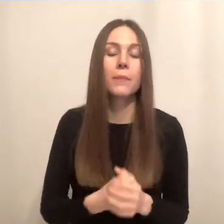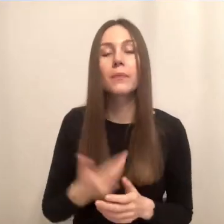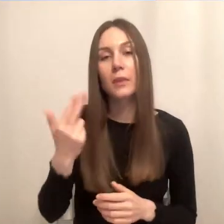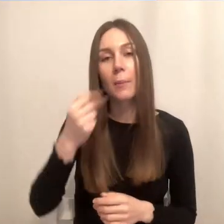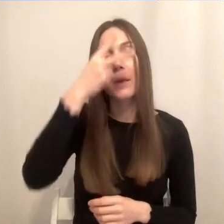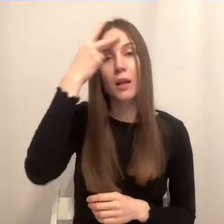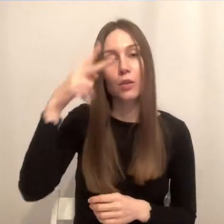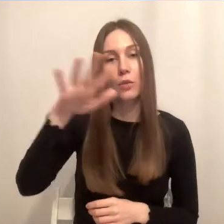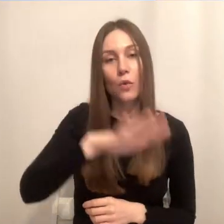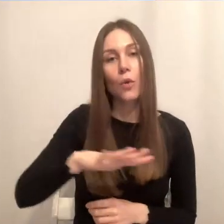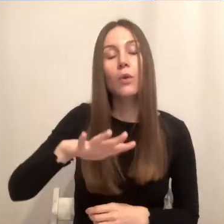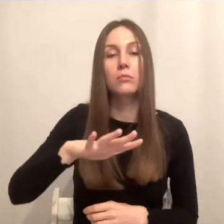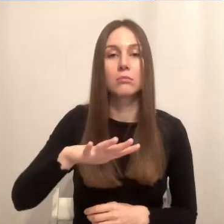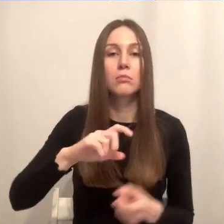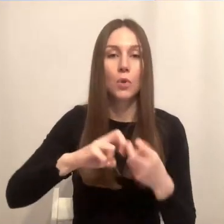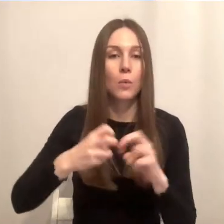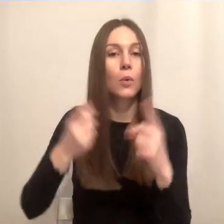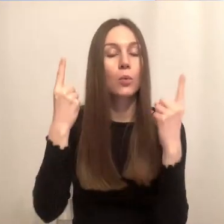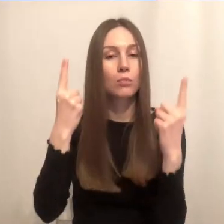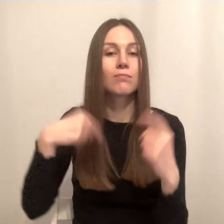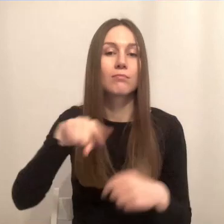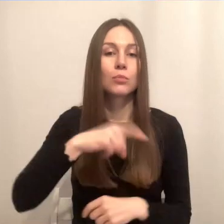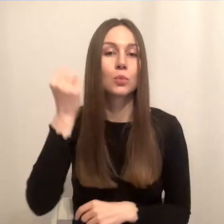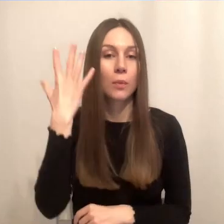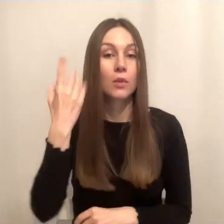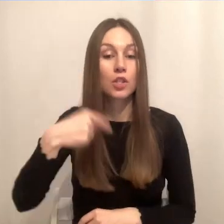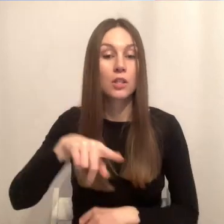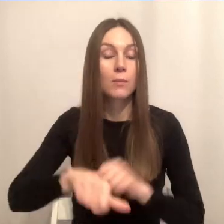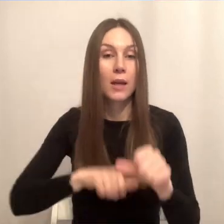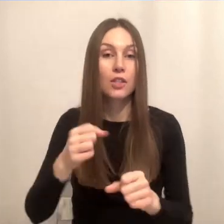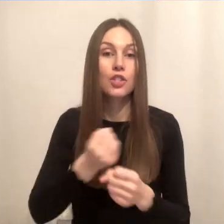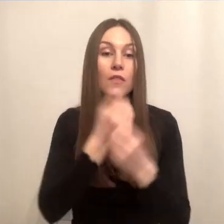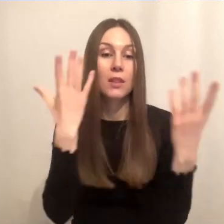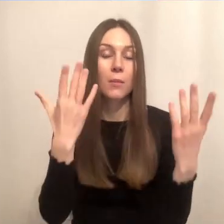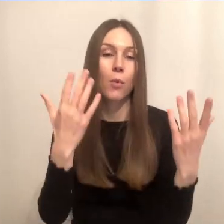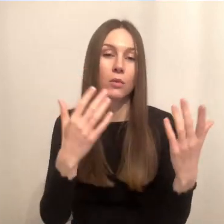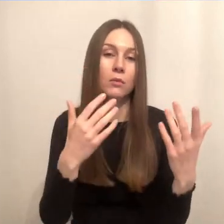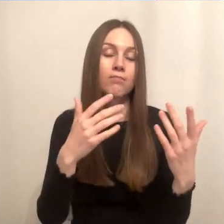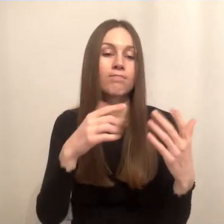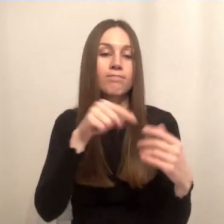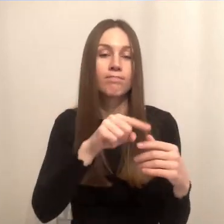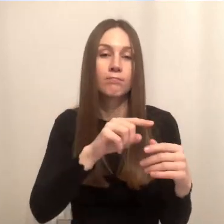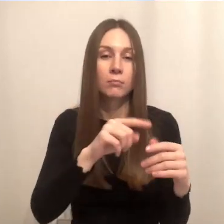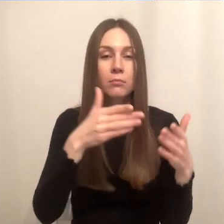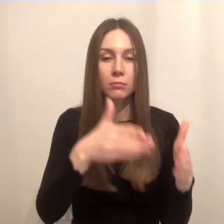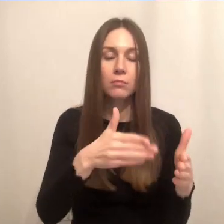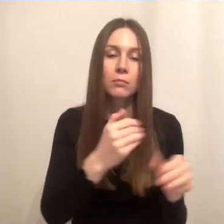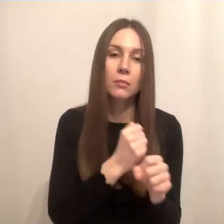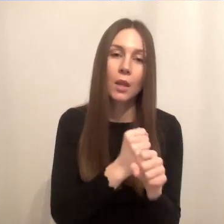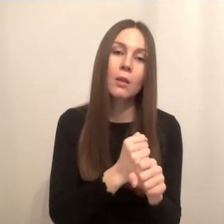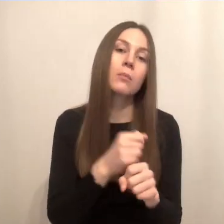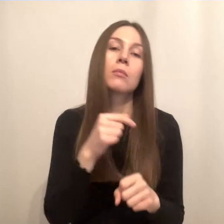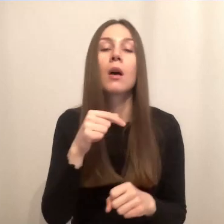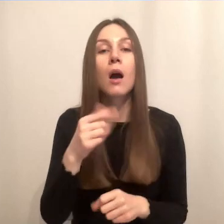tai mes šitą suprantame ir kaip tik ir šiais metais pradėjom tvarkyti švietimo tinklą. To tikrai reikėjo, nes anksčiau savivaldybė iš savo biudžeto